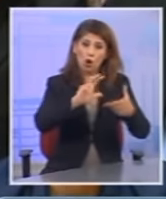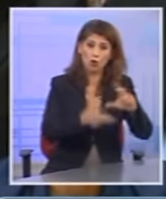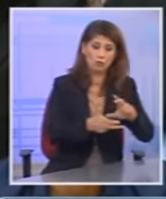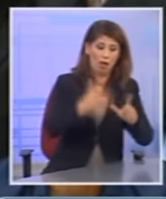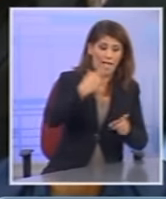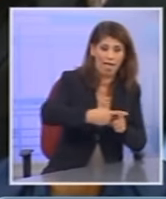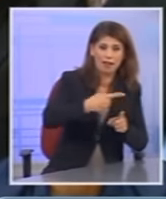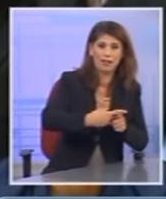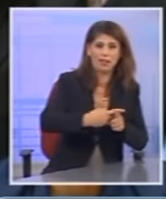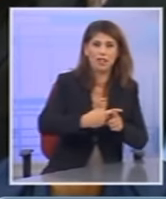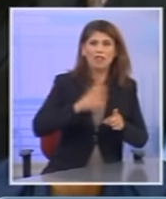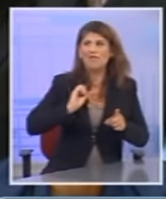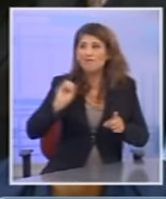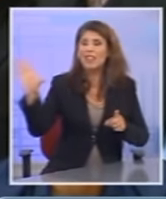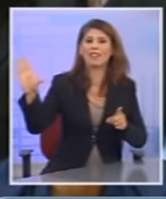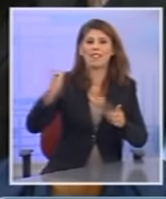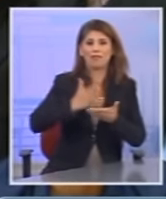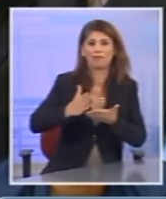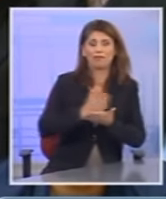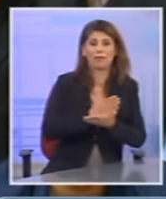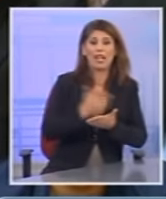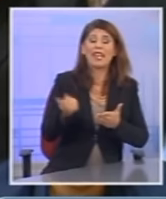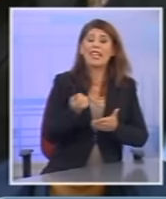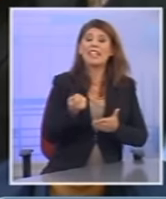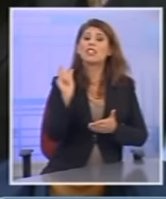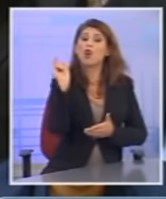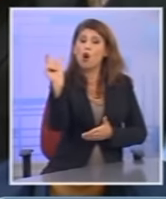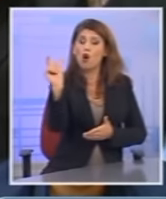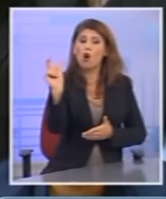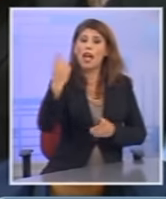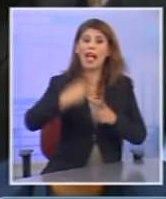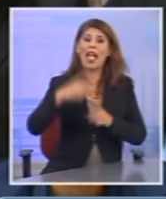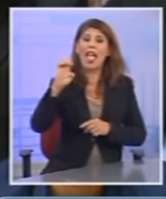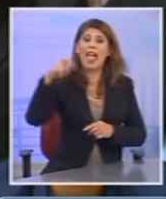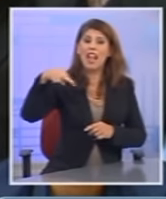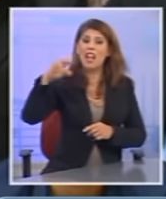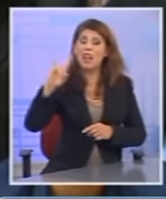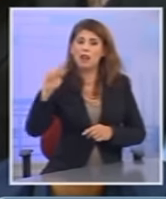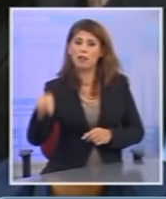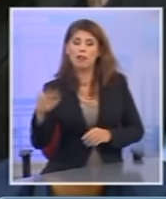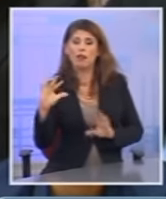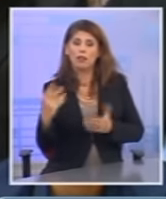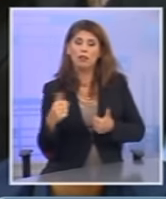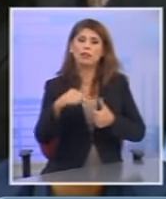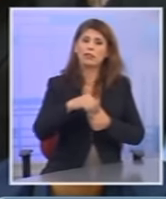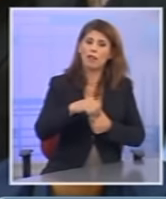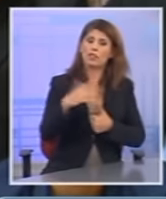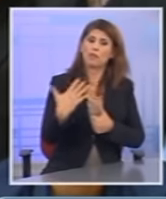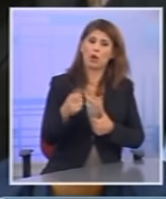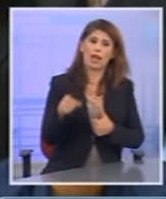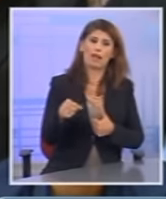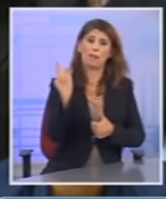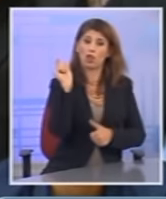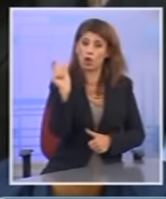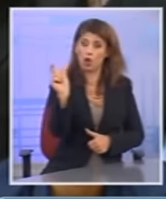και βαρβάρους. Η χρήση του όρου Έλλην με την εθνολογική του σημασία ή κάποια ταύτιση με τον